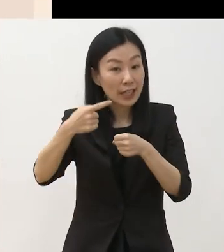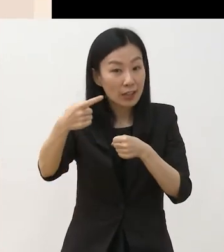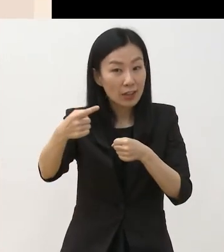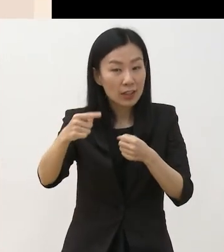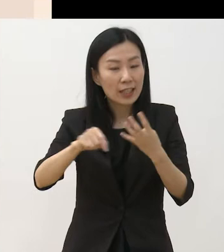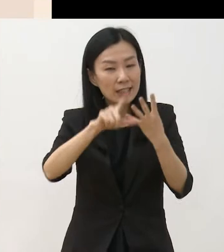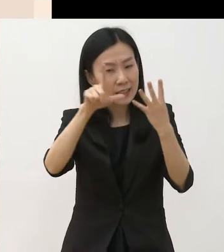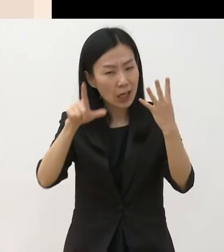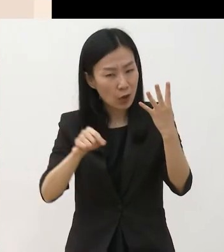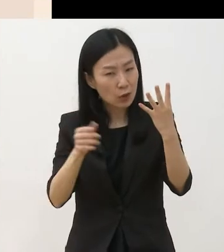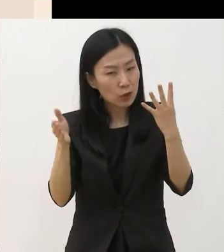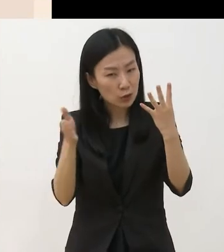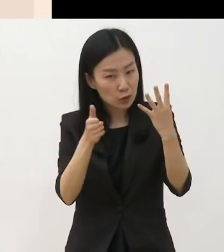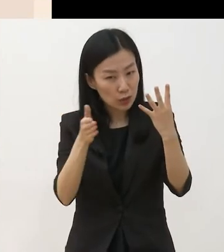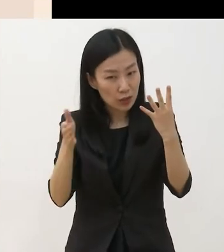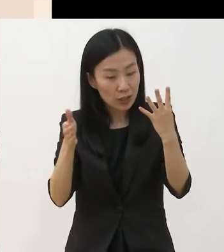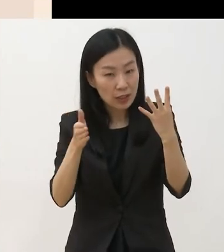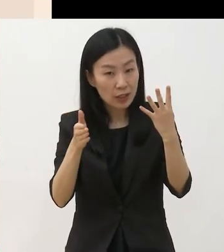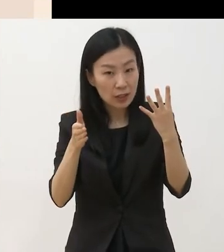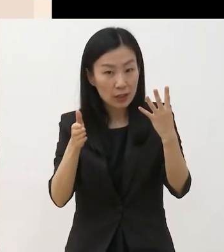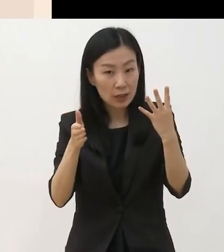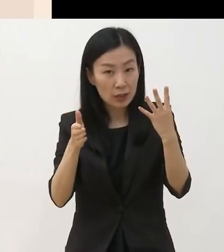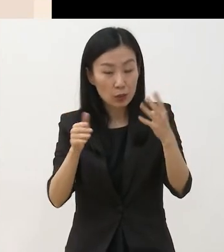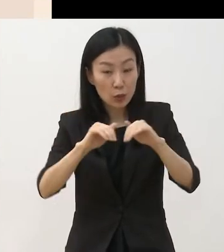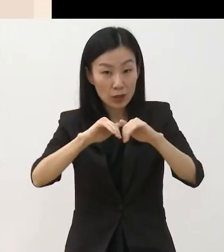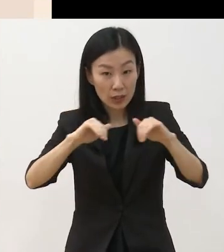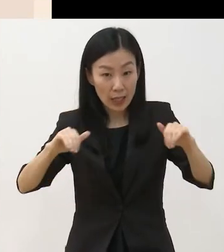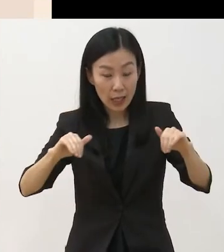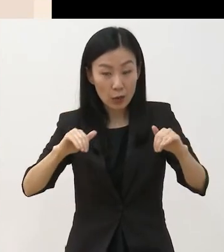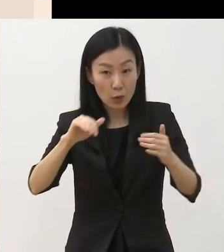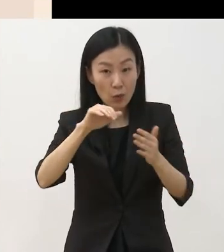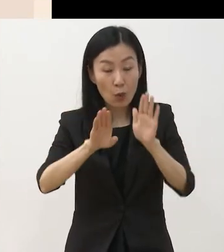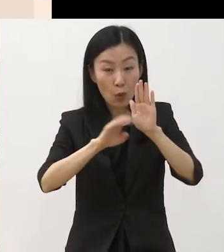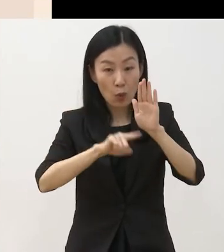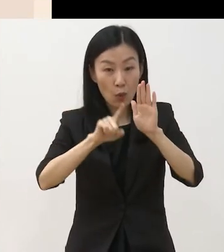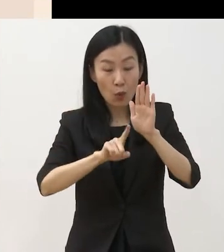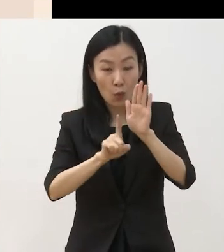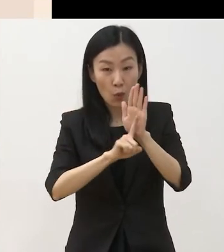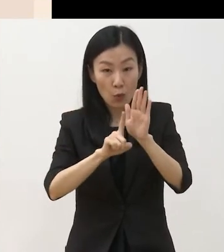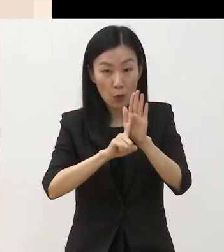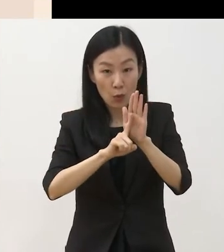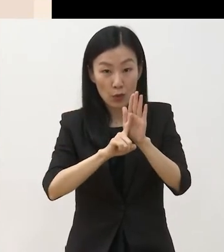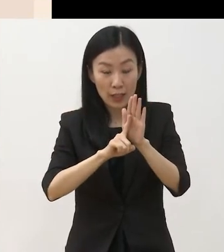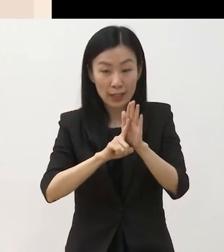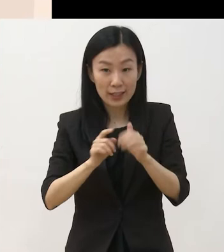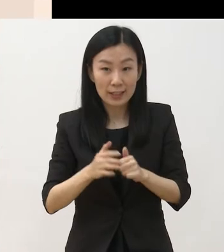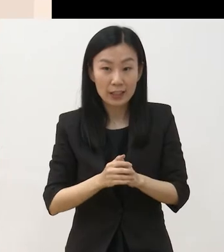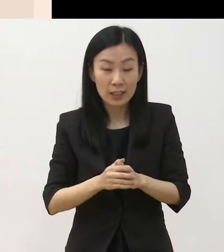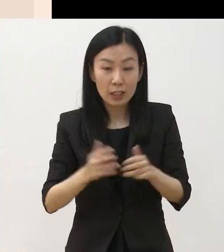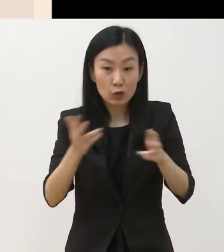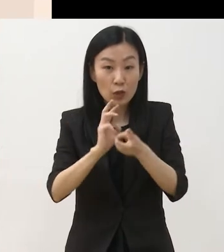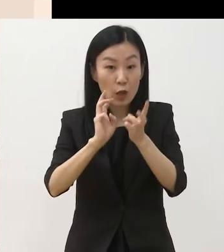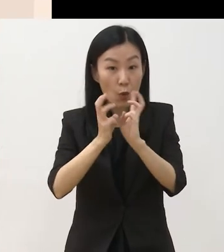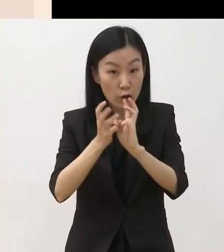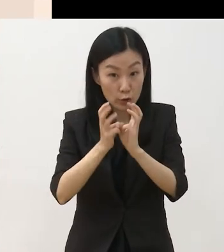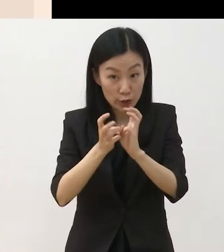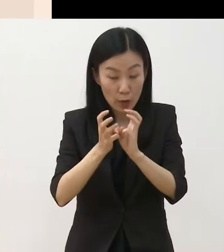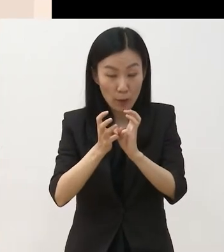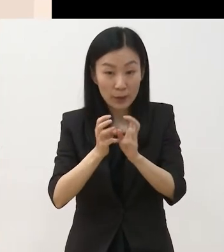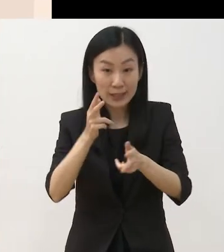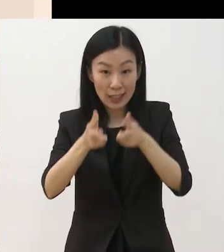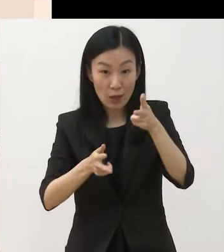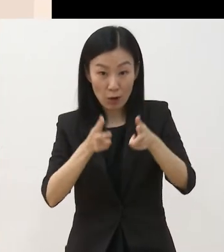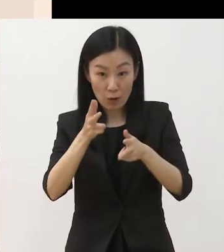4월 중에 별도로 공모될 한국예술창작아카데미 연구생 주간 워크숍 등 사업들을